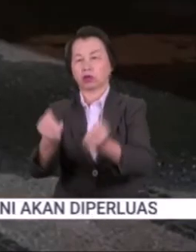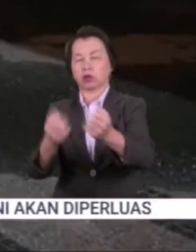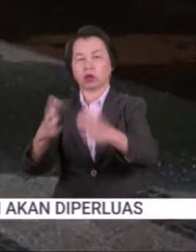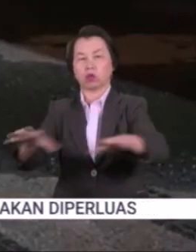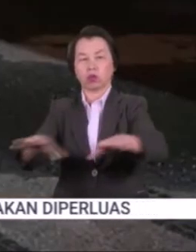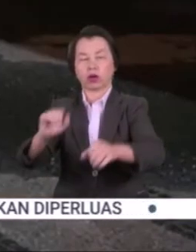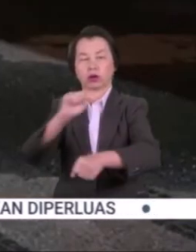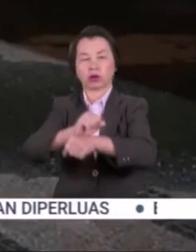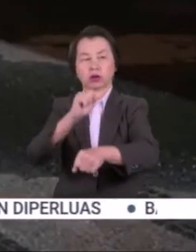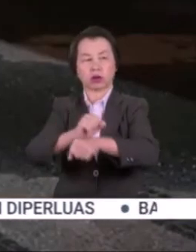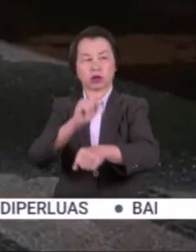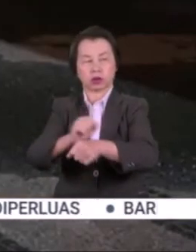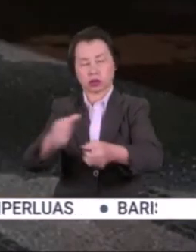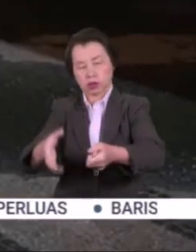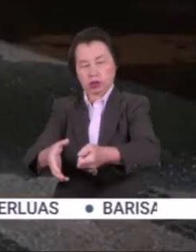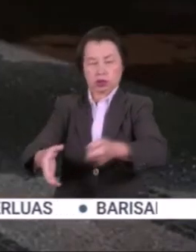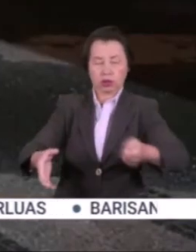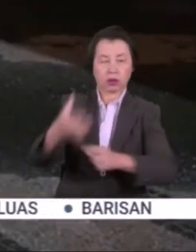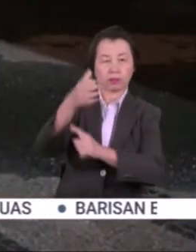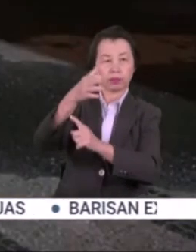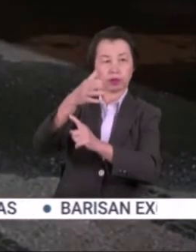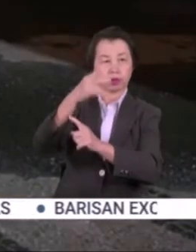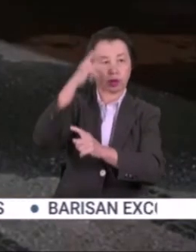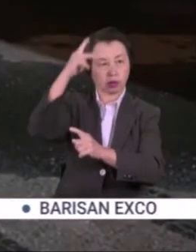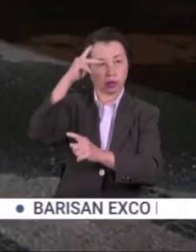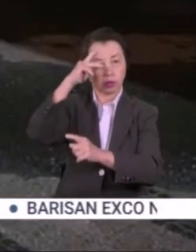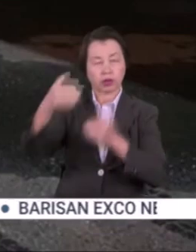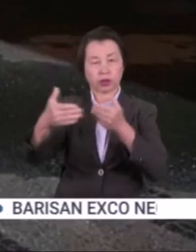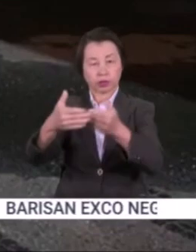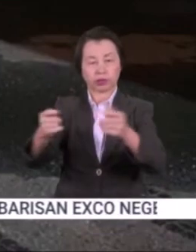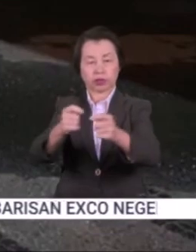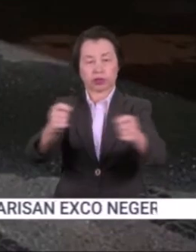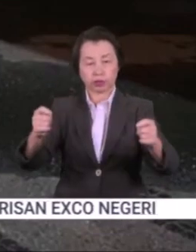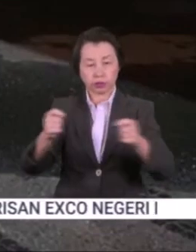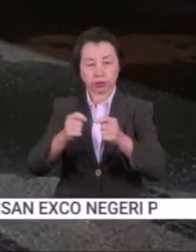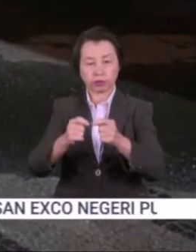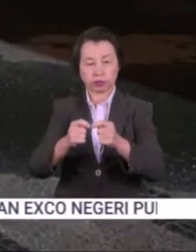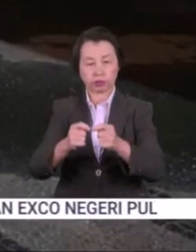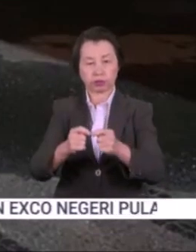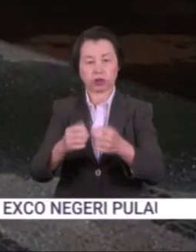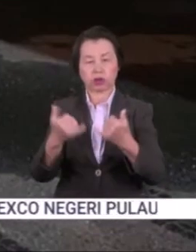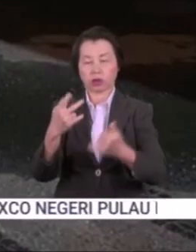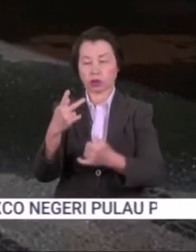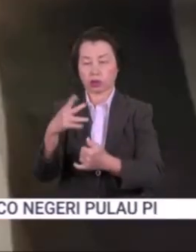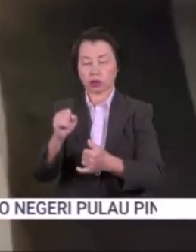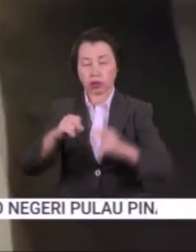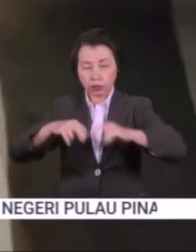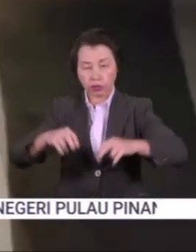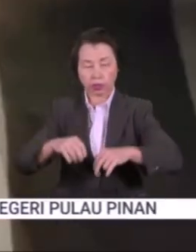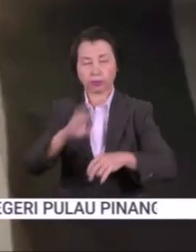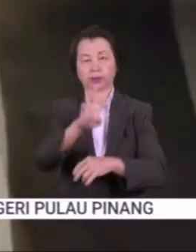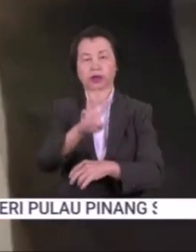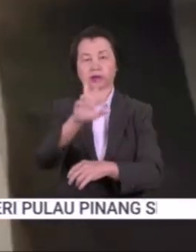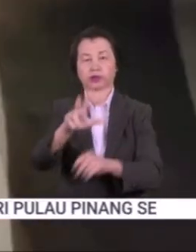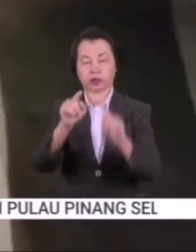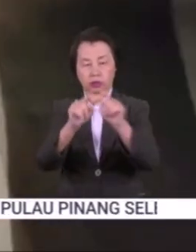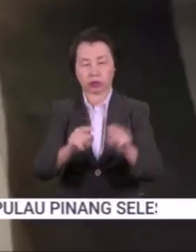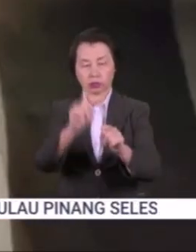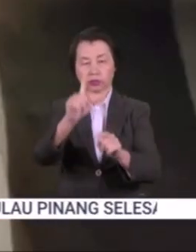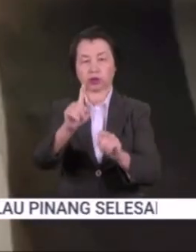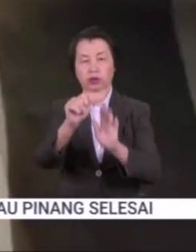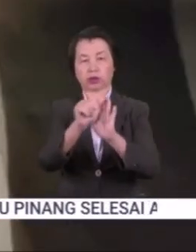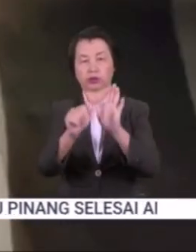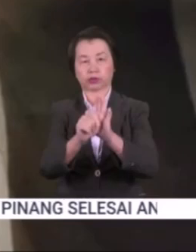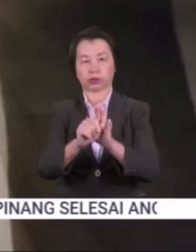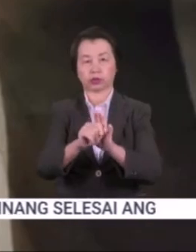sedang melakukan kerja-kerja mencabut bendera Patih politik bahan Piran lokasi kejadian Kizi sisa di bawah 3 gulungan 1